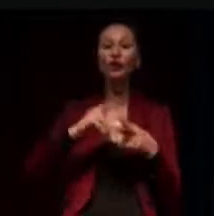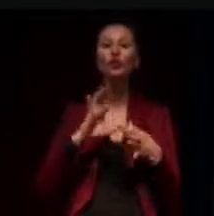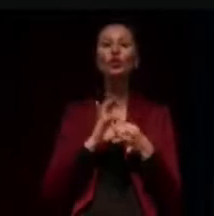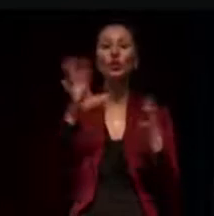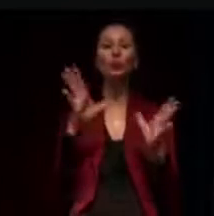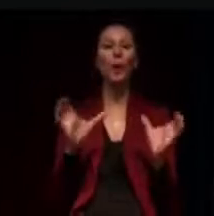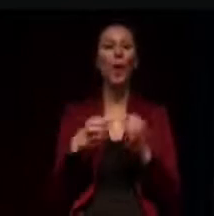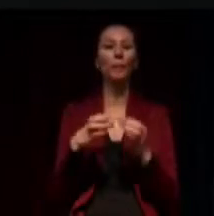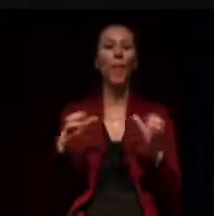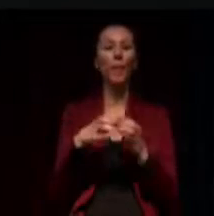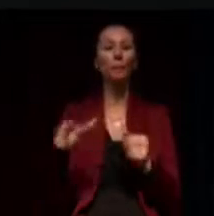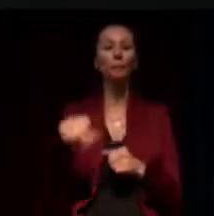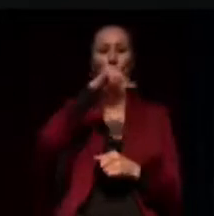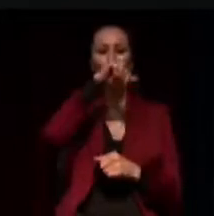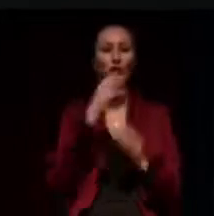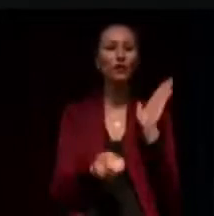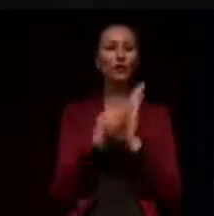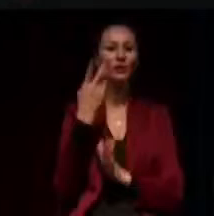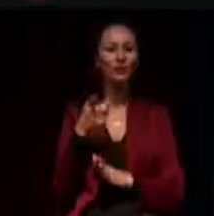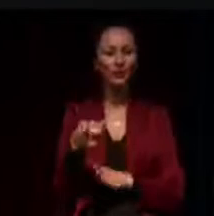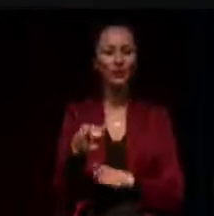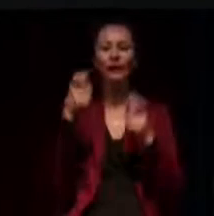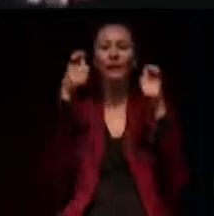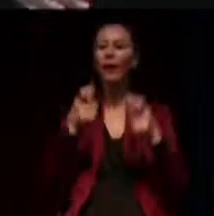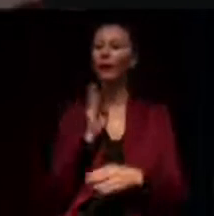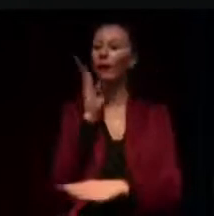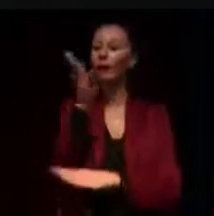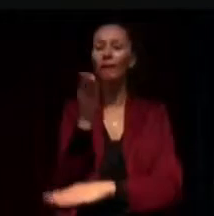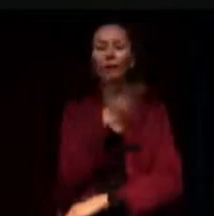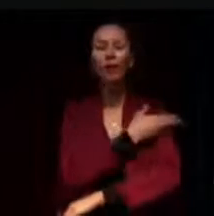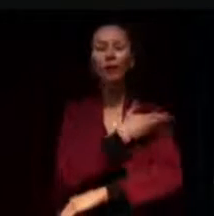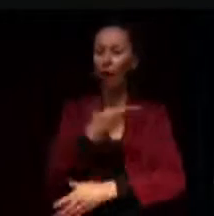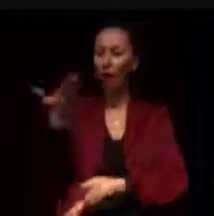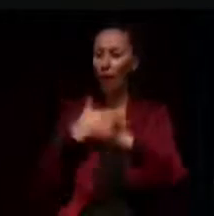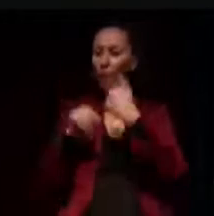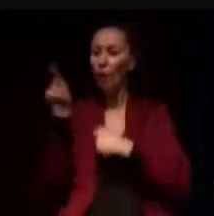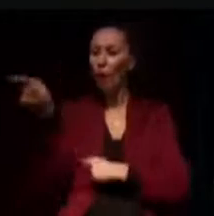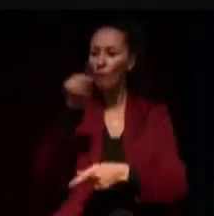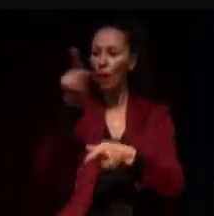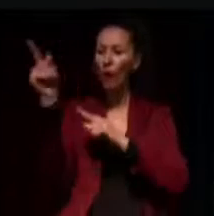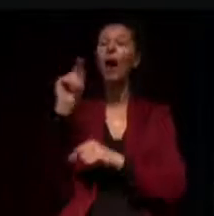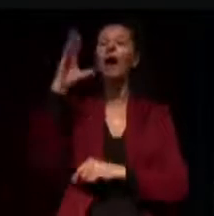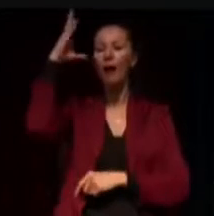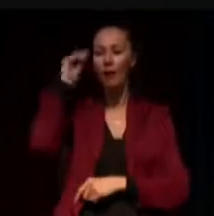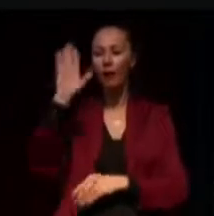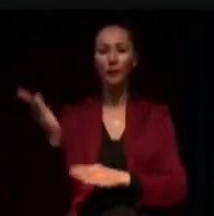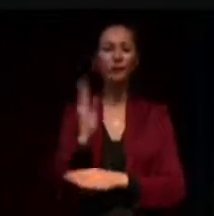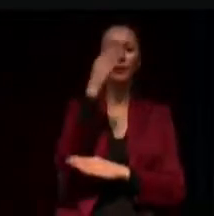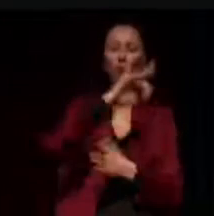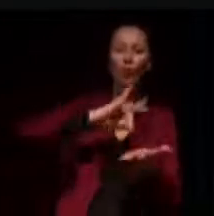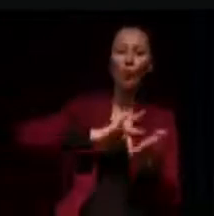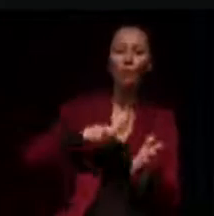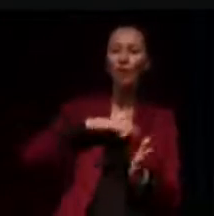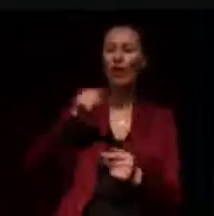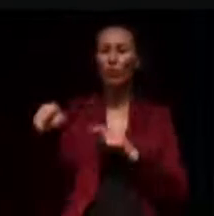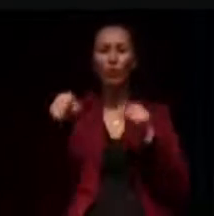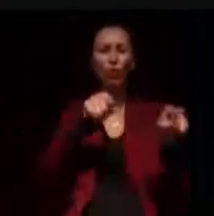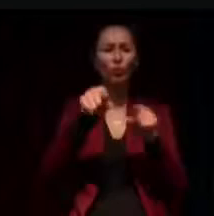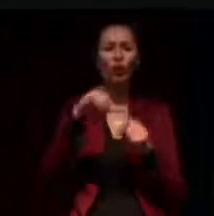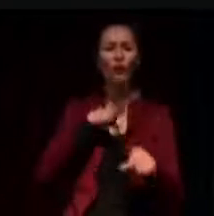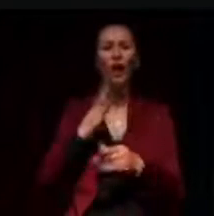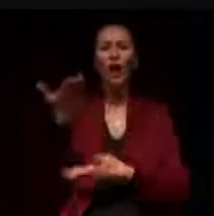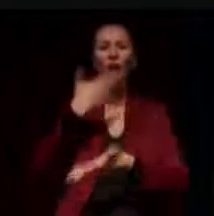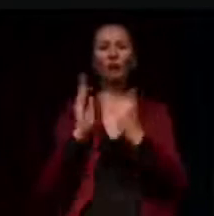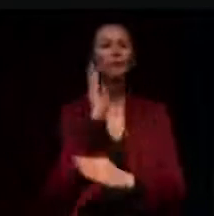ekipleri arkadaşlar. Acil çözüm ekipleri. Yani yerinde gidiyorsun. Vatandaş diyor ki ya işte şurada şöyle bir şey var, çukur var. Şöyle olacak. Şurada şu var.